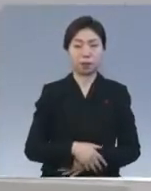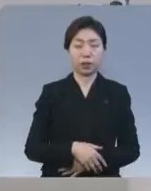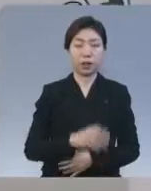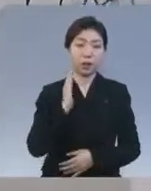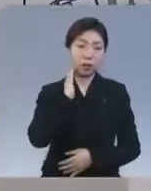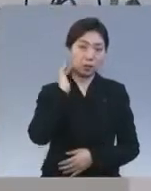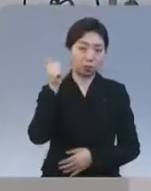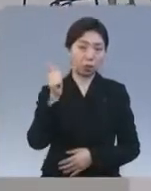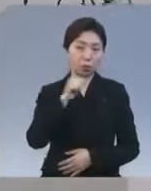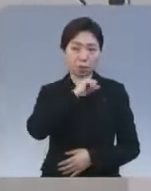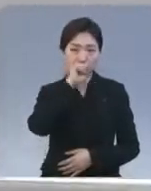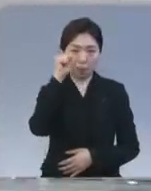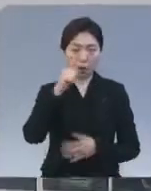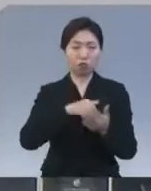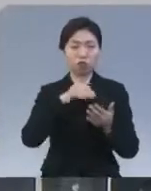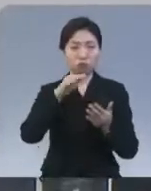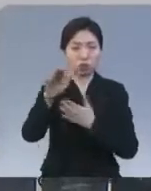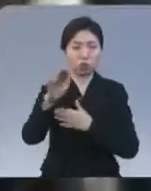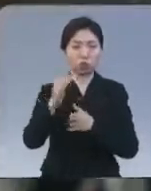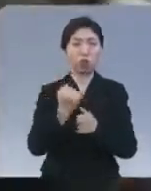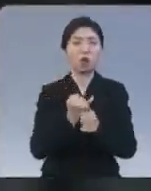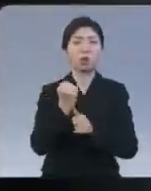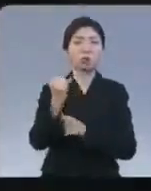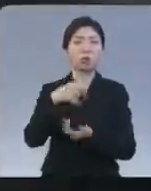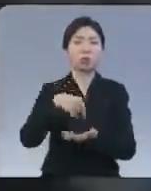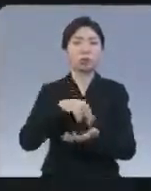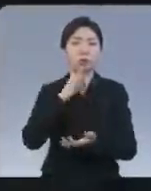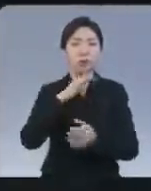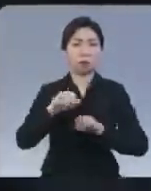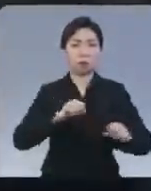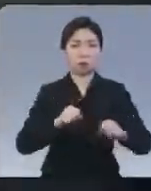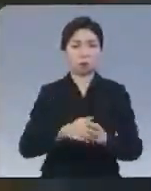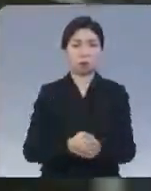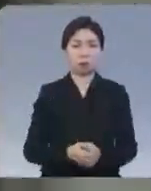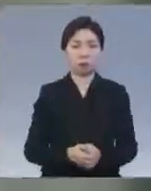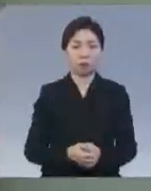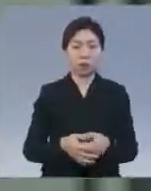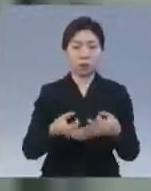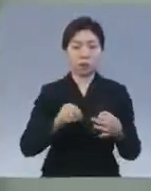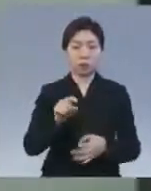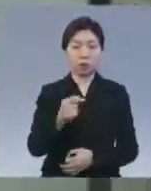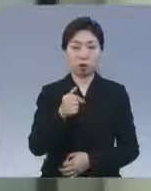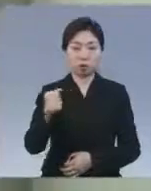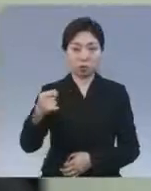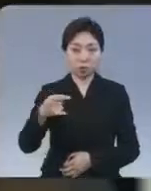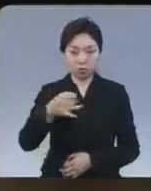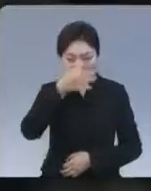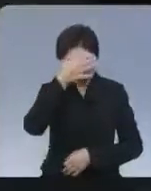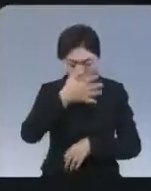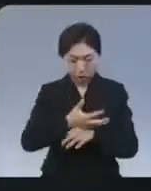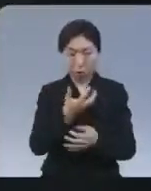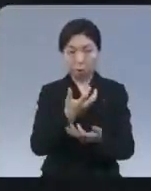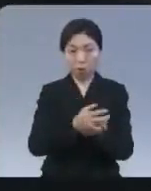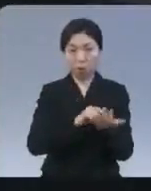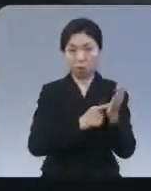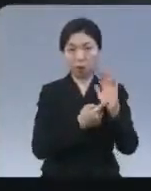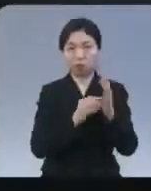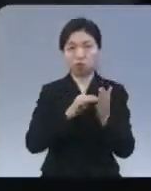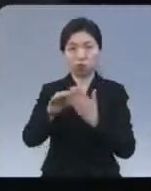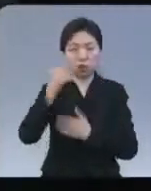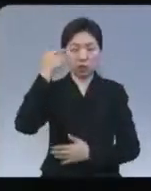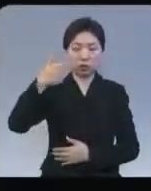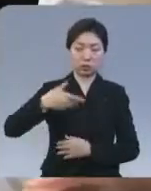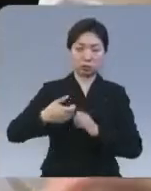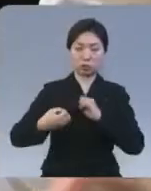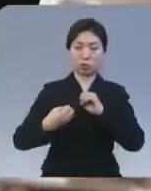университет а в 2013 университет аньян содержали искаженные сведения о ее работе в корейской